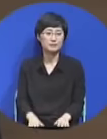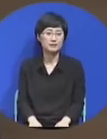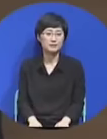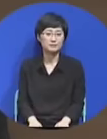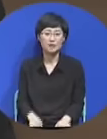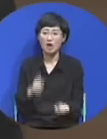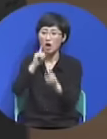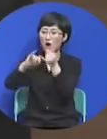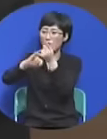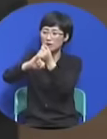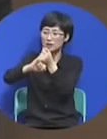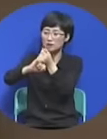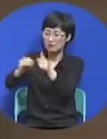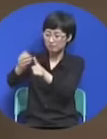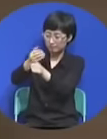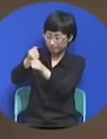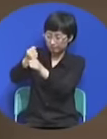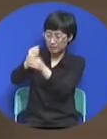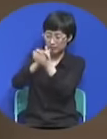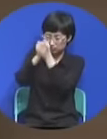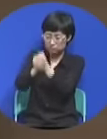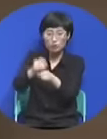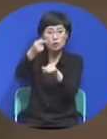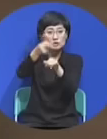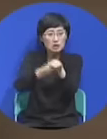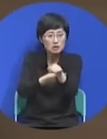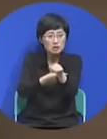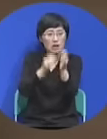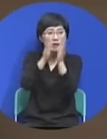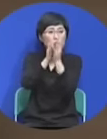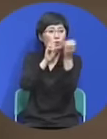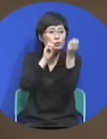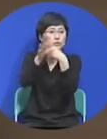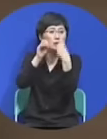여러분이 이 언약 붙잡았는데 증거 나올 수밖에 없어요.